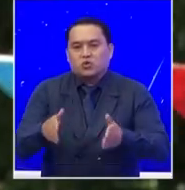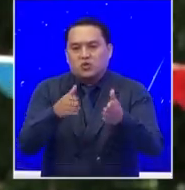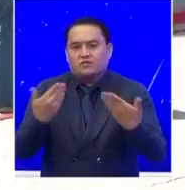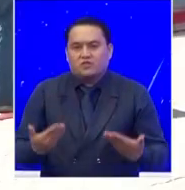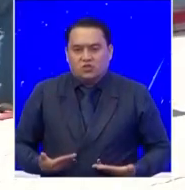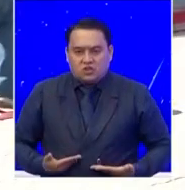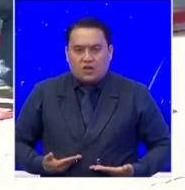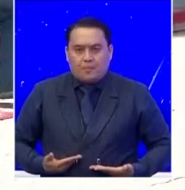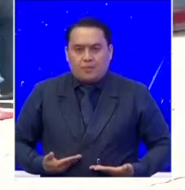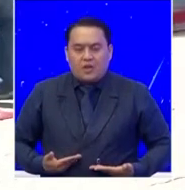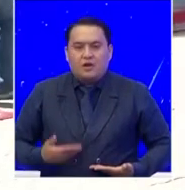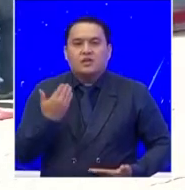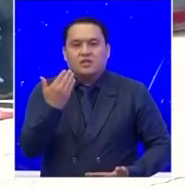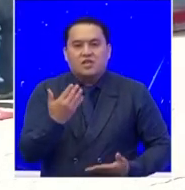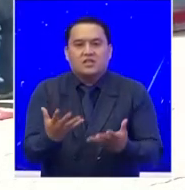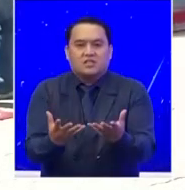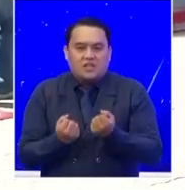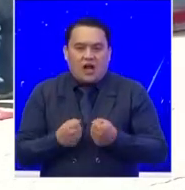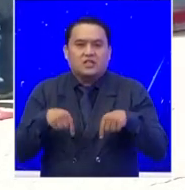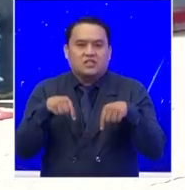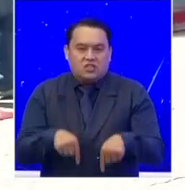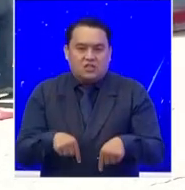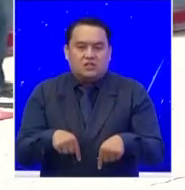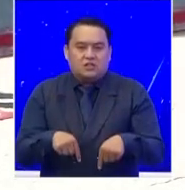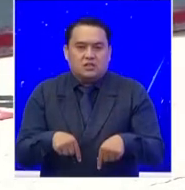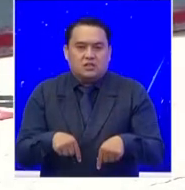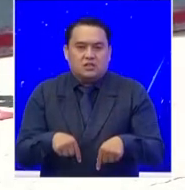чтобы те знания, которые они приобрели,